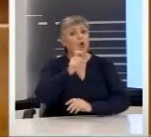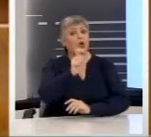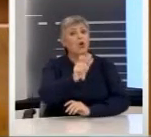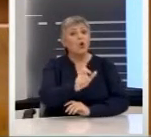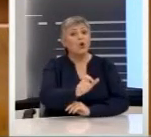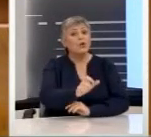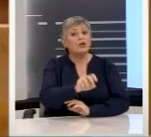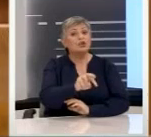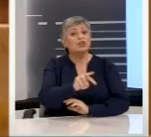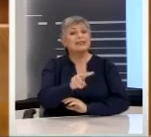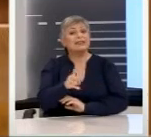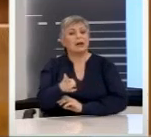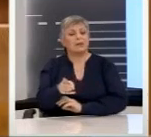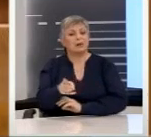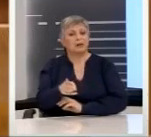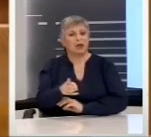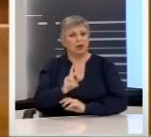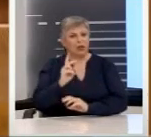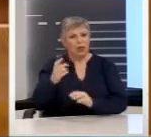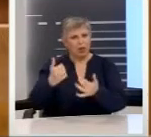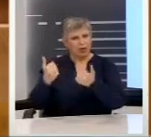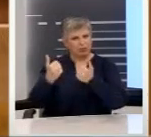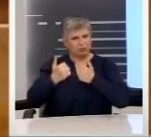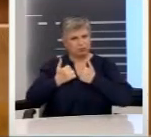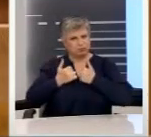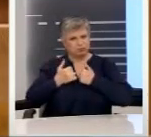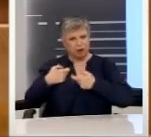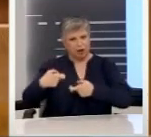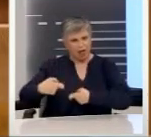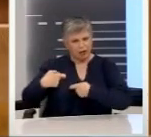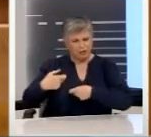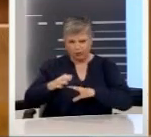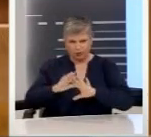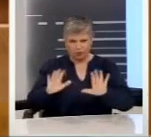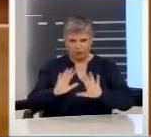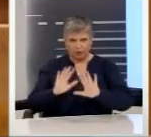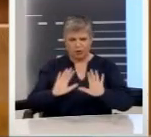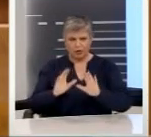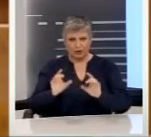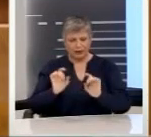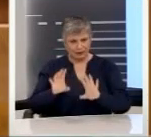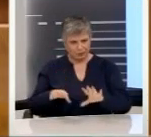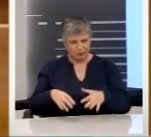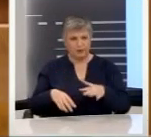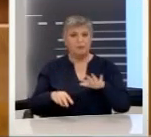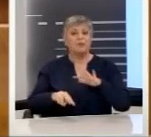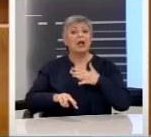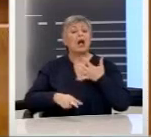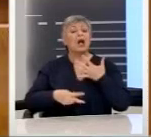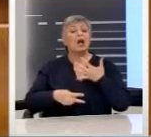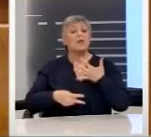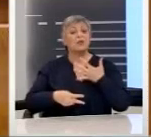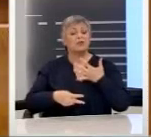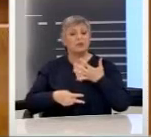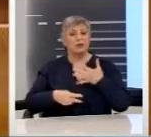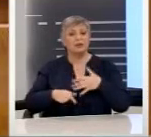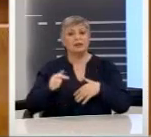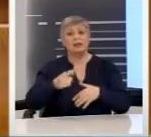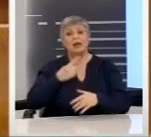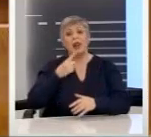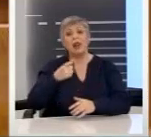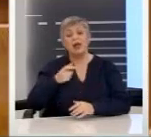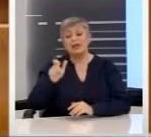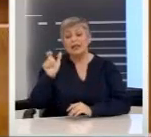κύριο Μπρακουμάτσο, δεν μου ασκήθηκε καμία μορφή εκβιασμού. Έβδομον, τονίζει ότι η εισαγγελέα Ειρήνη